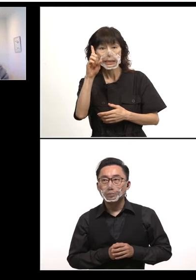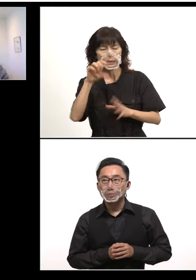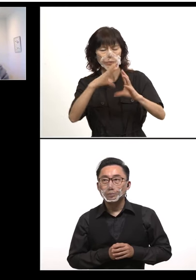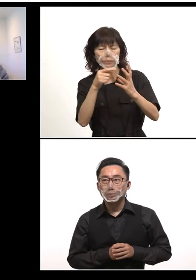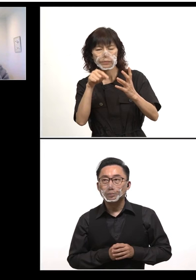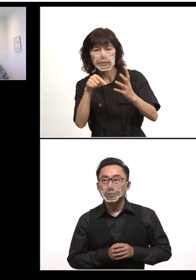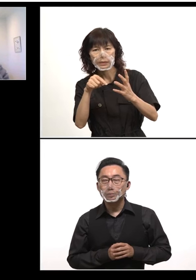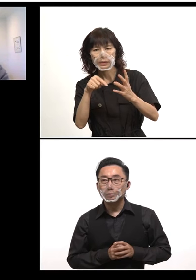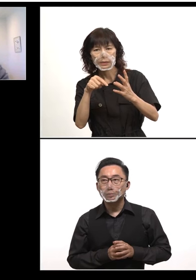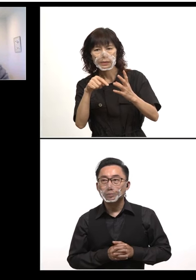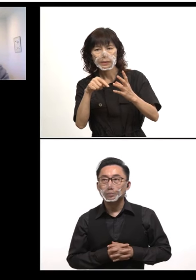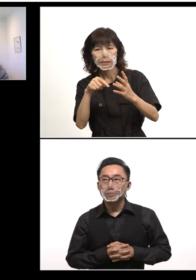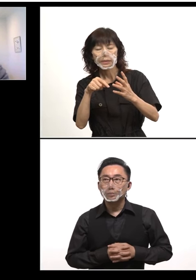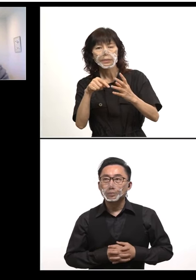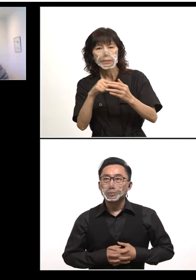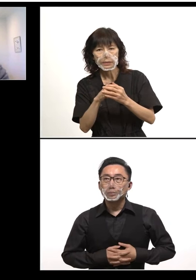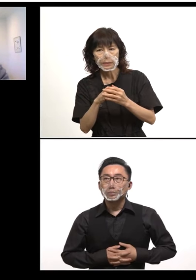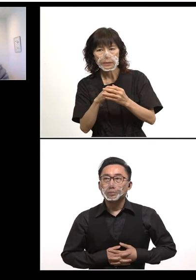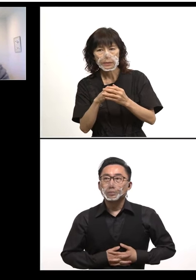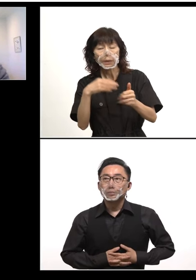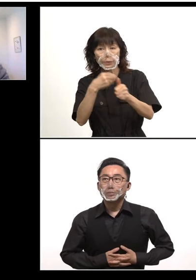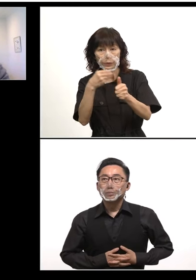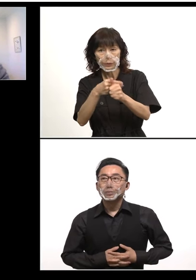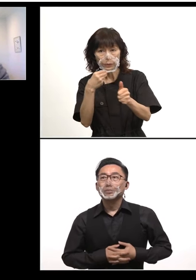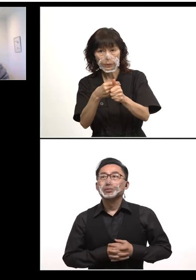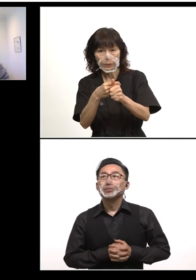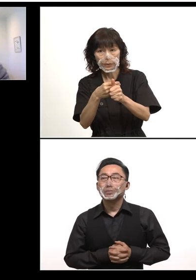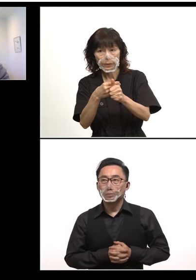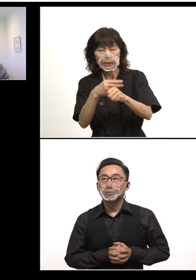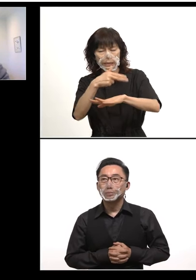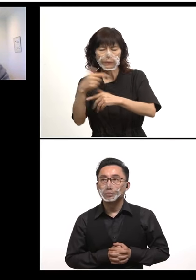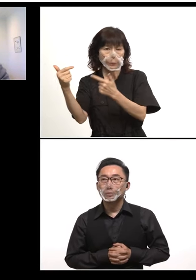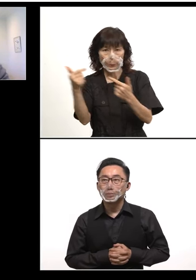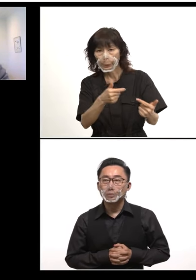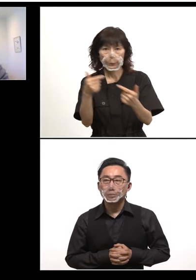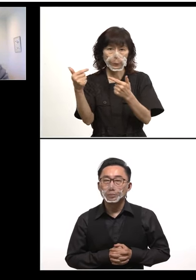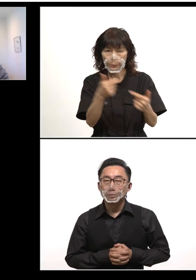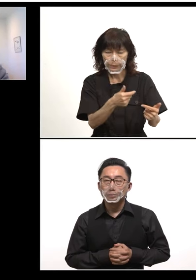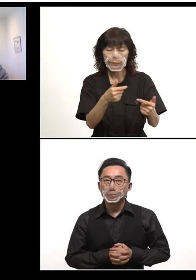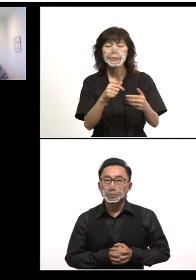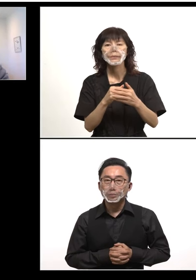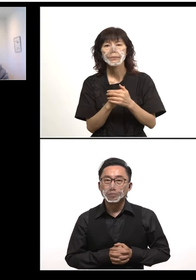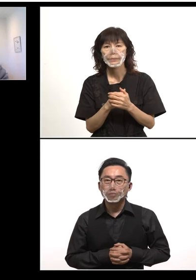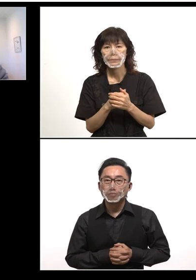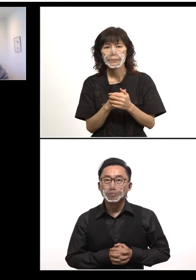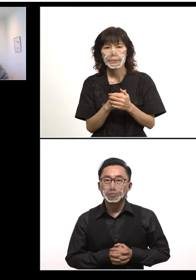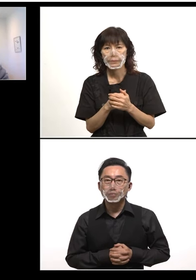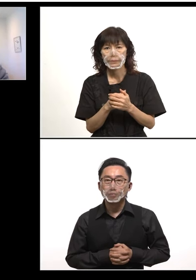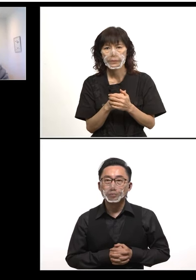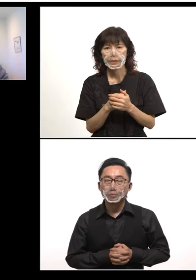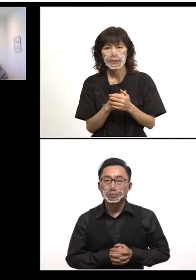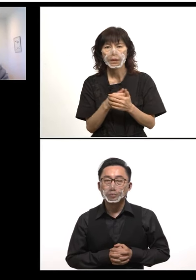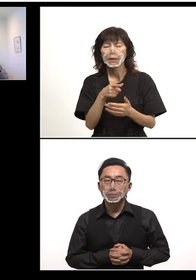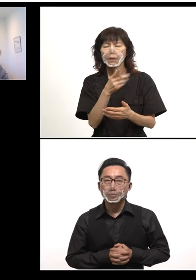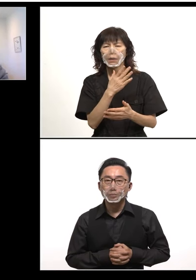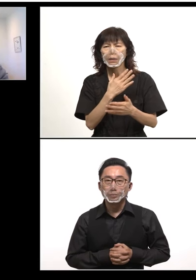係做緊持續嘅一啲叫做培育嘅一啲嘅計劃嘅。咁點樣可以令到佢哋有